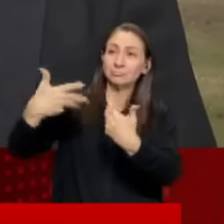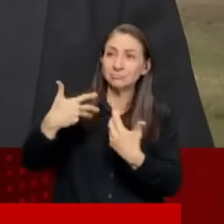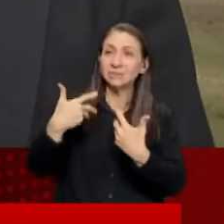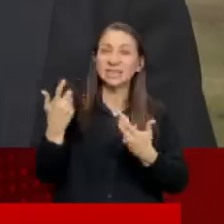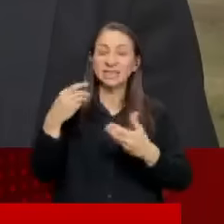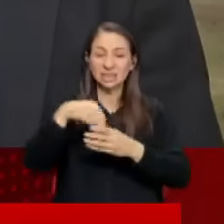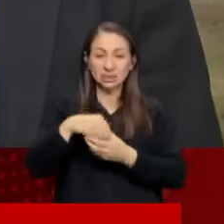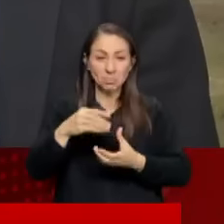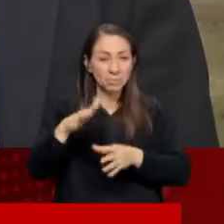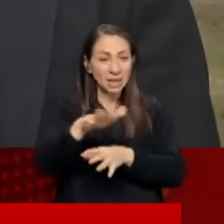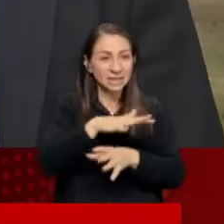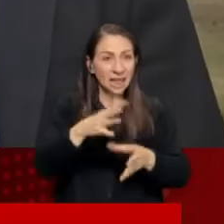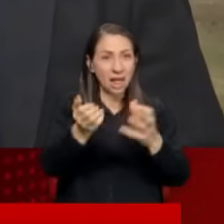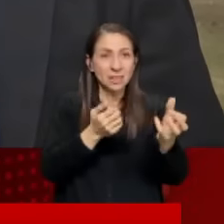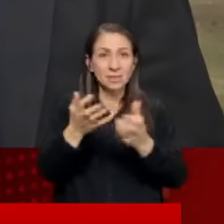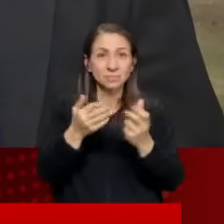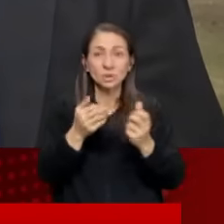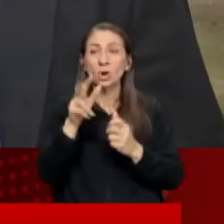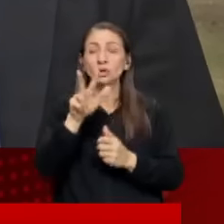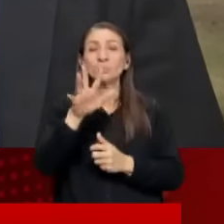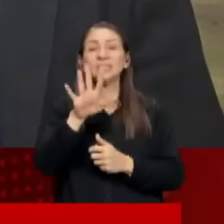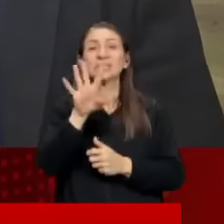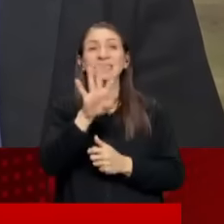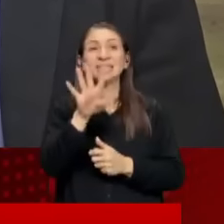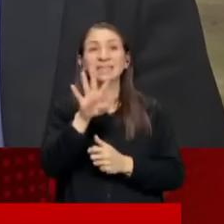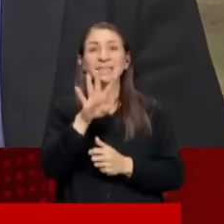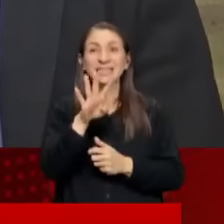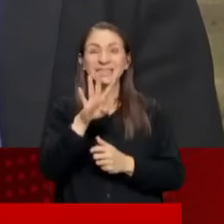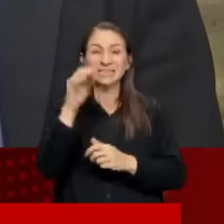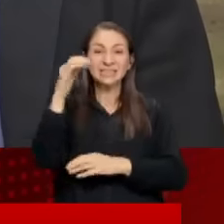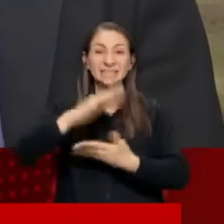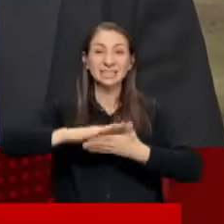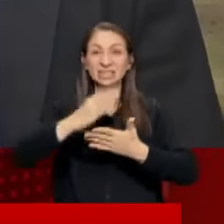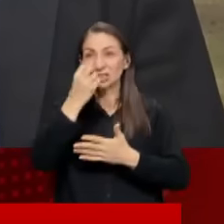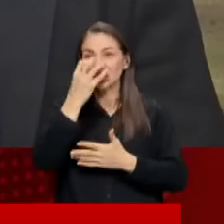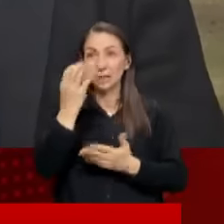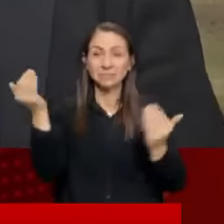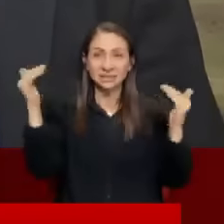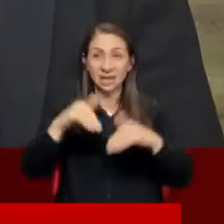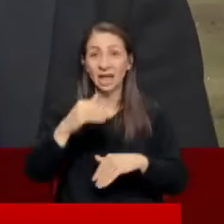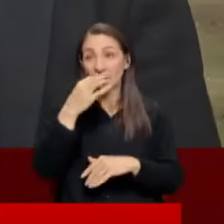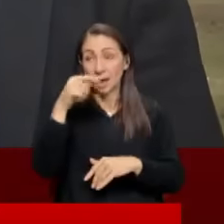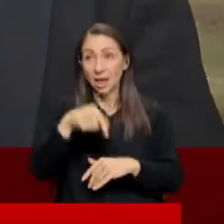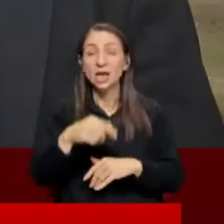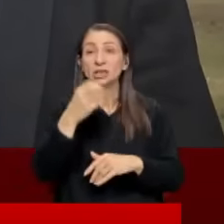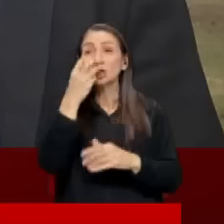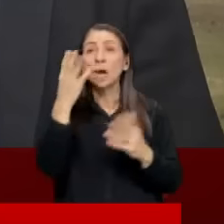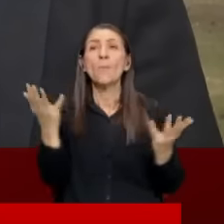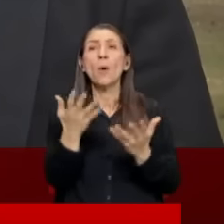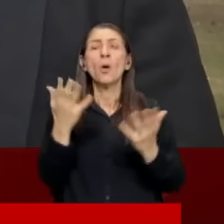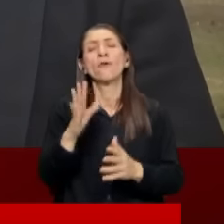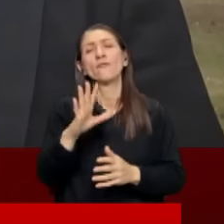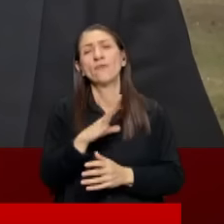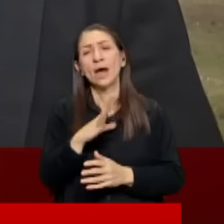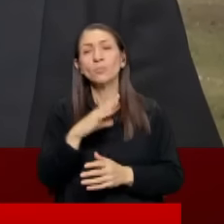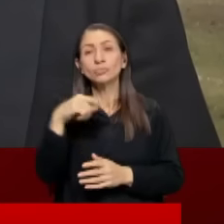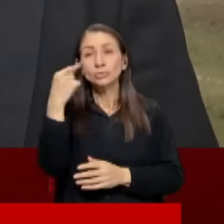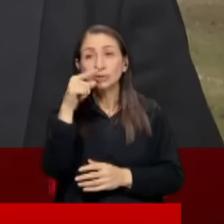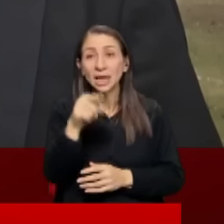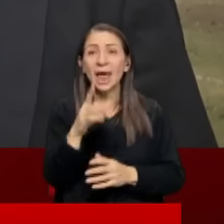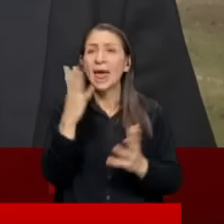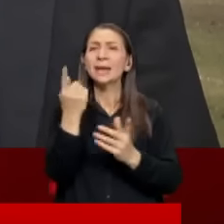hem de ihracatımız, iş piyasadan aldığımız 35-40 tıra yakın çiçeklerimiz geldi Ankara'ya. Çiçek bolluğumuz var.